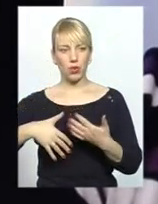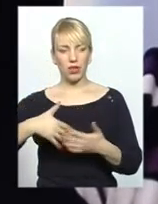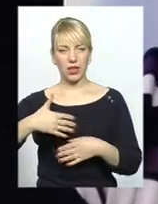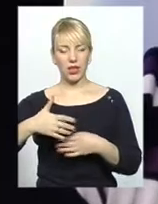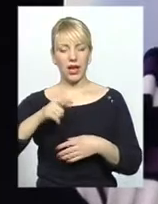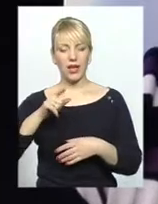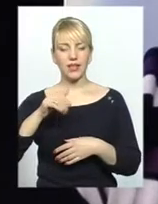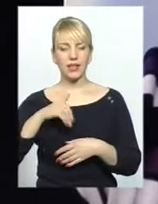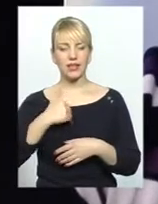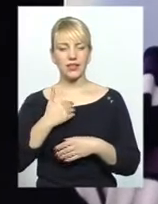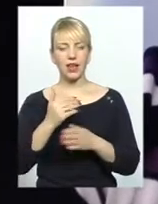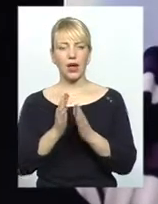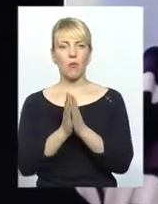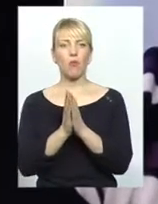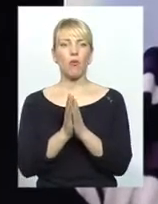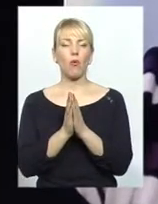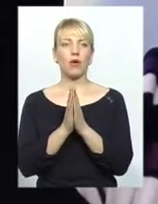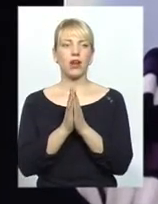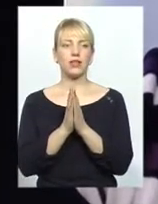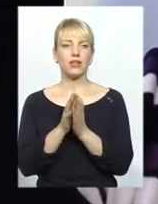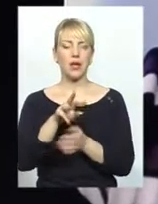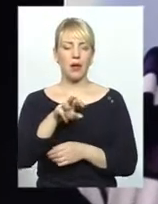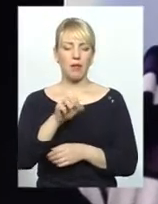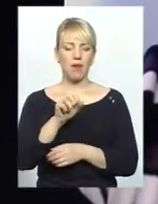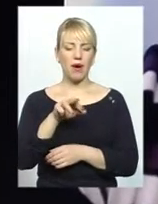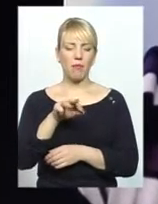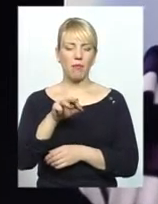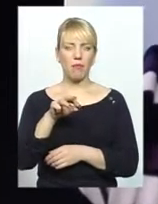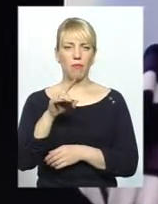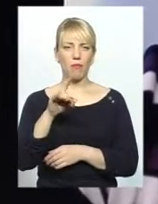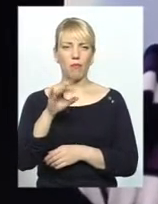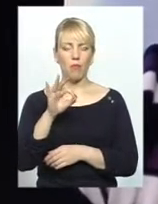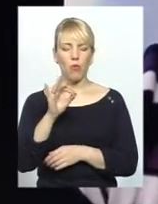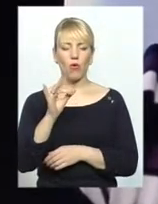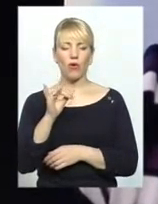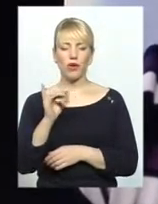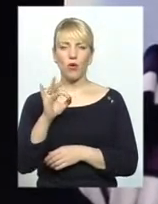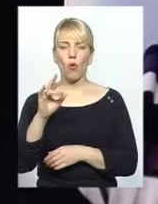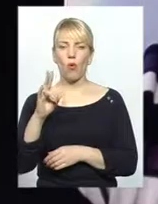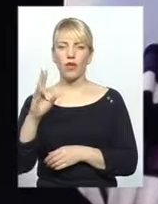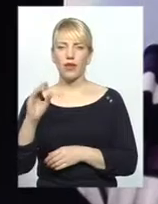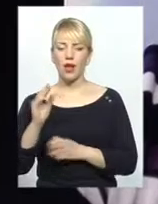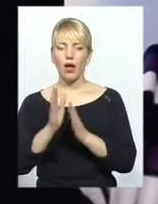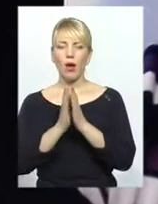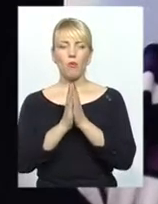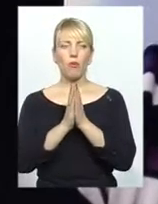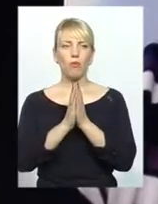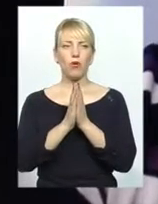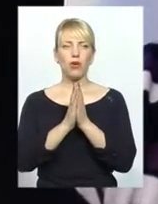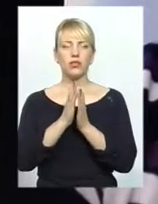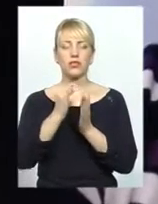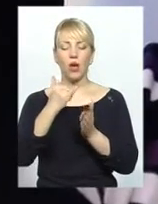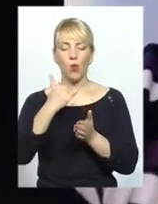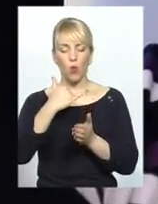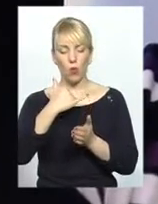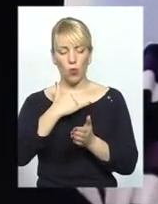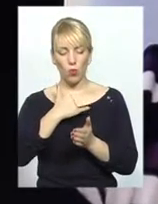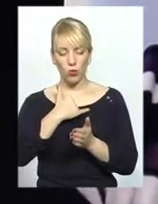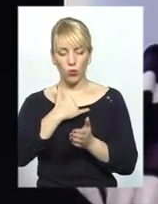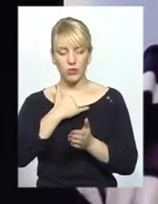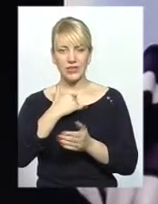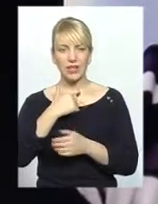хотели помолиться у себя своему Богу, вот,